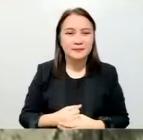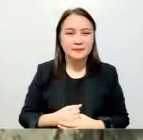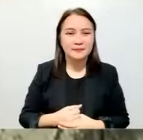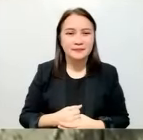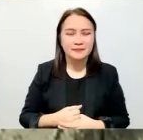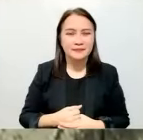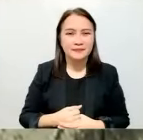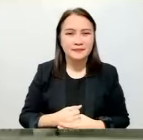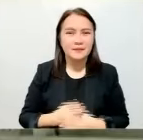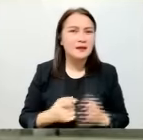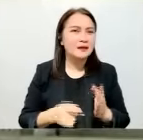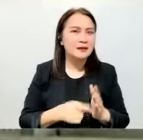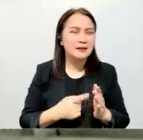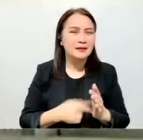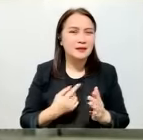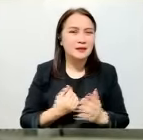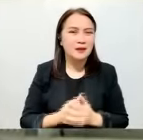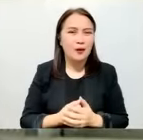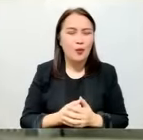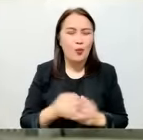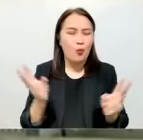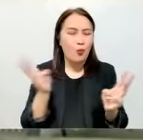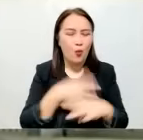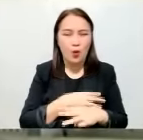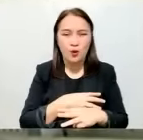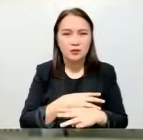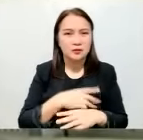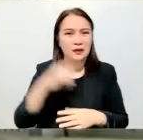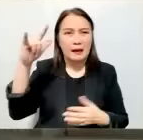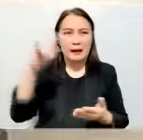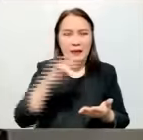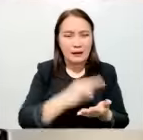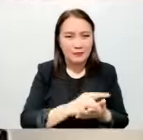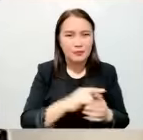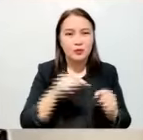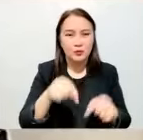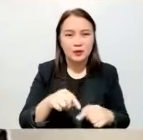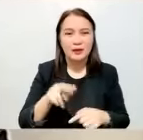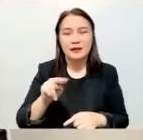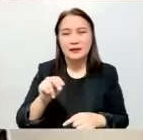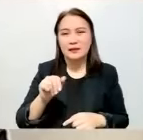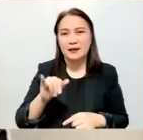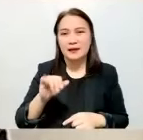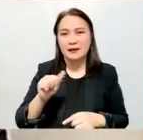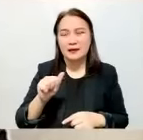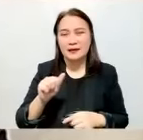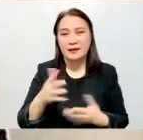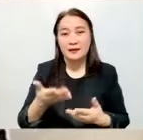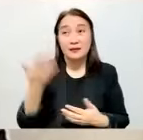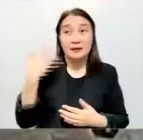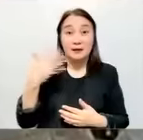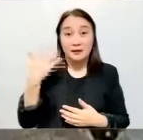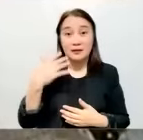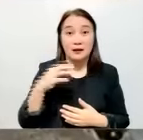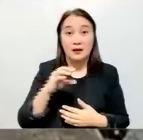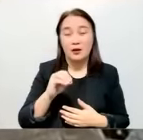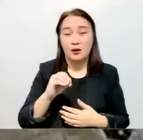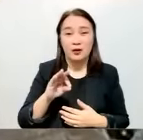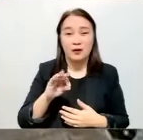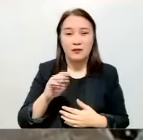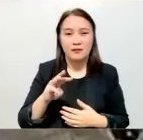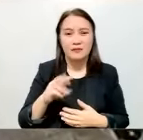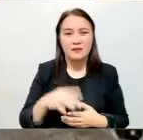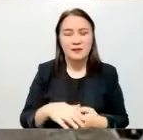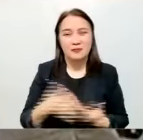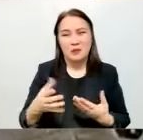Minsang binansagang worst airport sa buong mundo ang Ninoy Aquino International Airport. Kahit nga ang mga balikbayang nakausap namin, hindi maiwasang